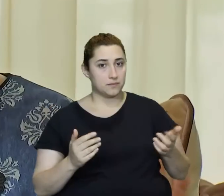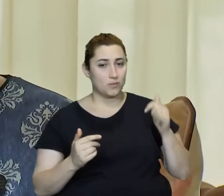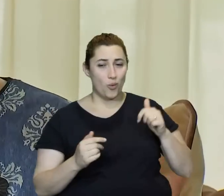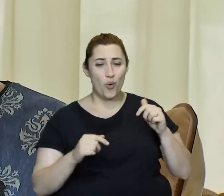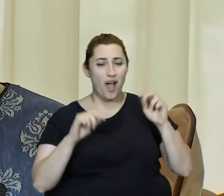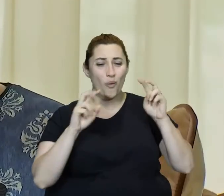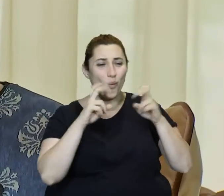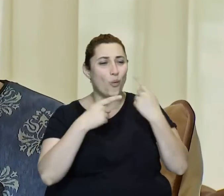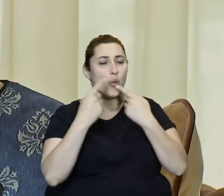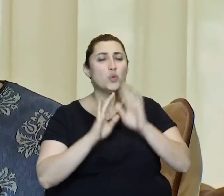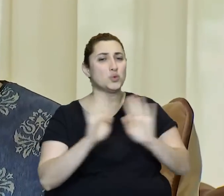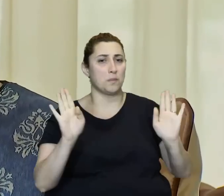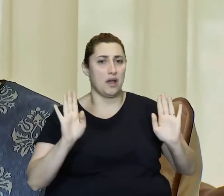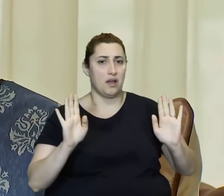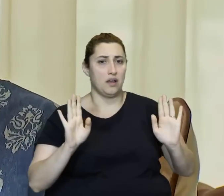Böyle şeyler söyleme bana.